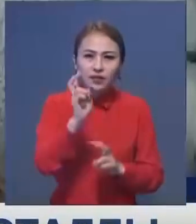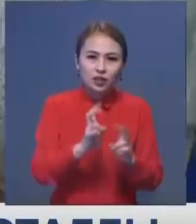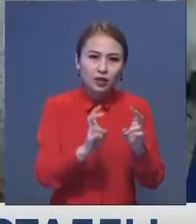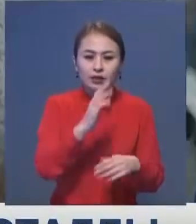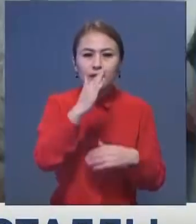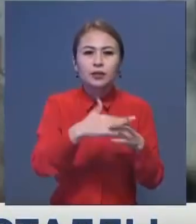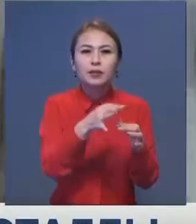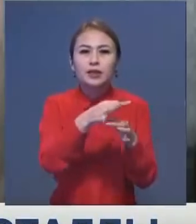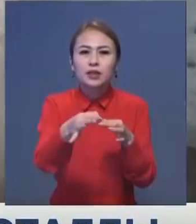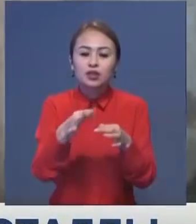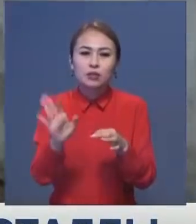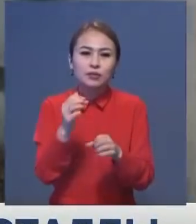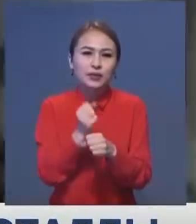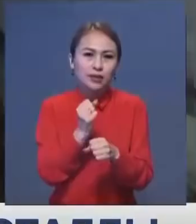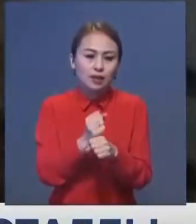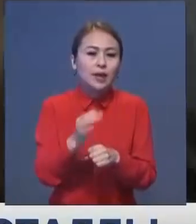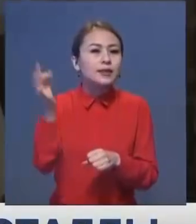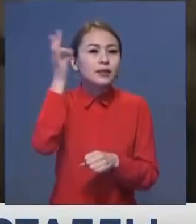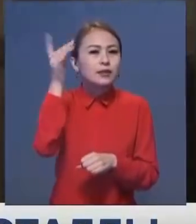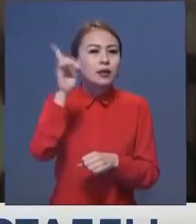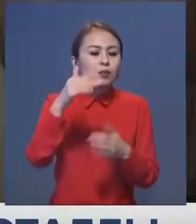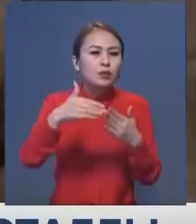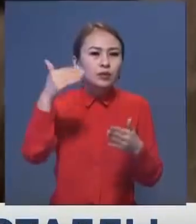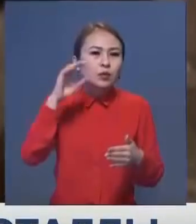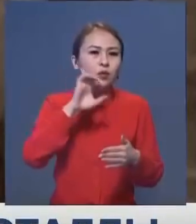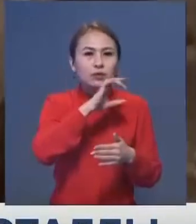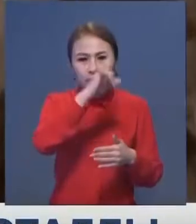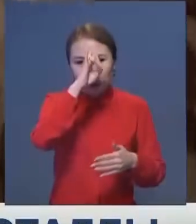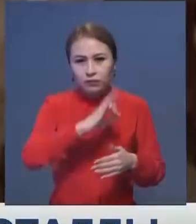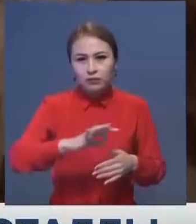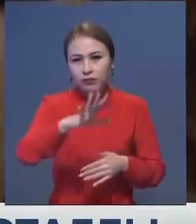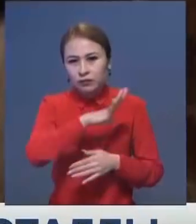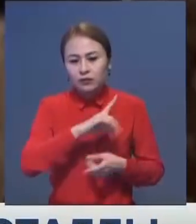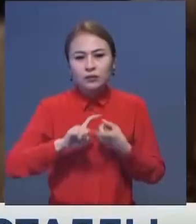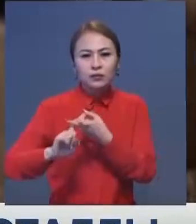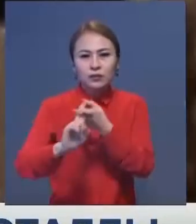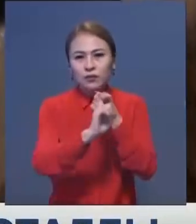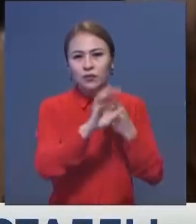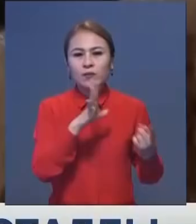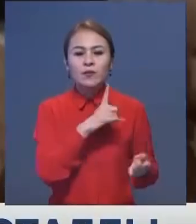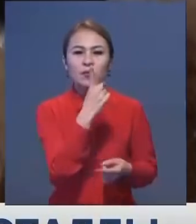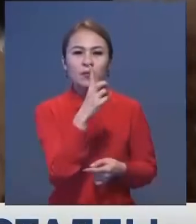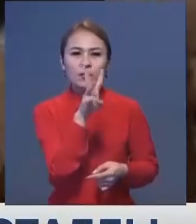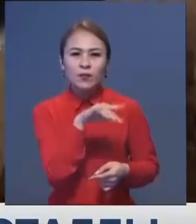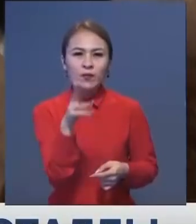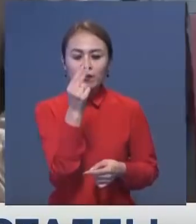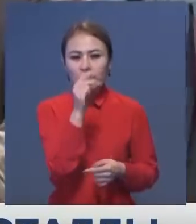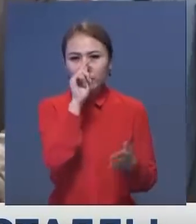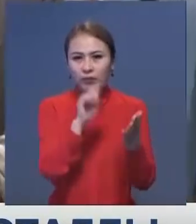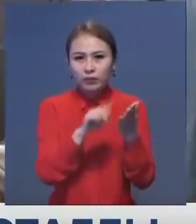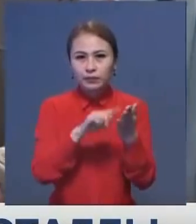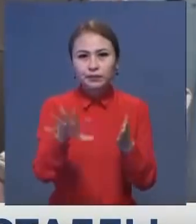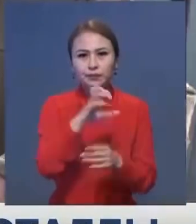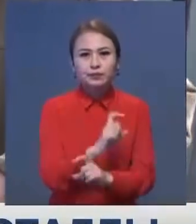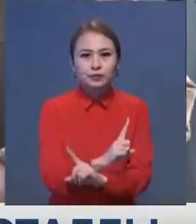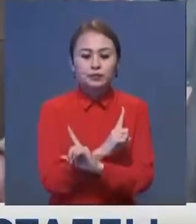фабрикаларына жақын елді мекендерде жасалады. Естеріңізге салайық, былтыр солтүстік Қазақстан облысында жұқпалы індеттен 1 миллиардтан